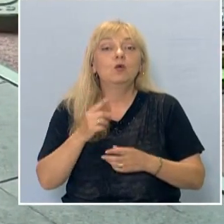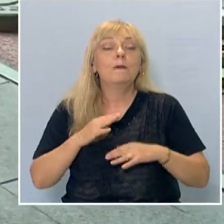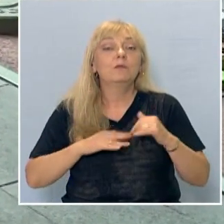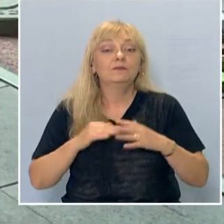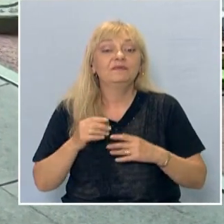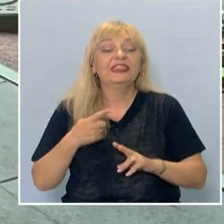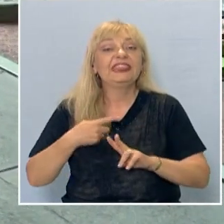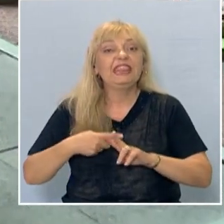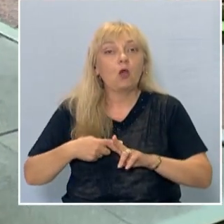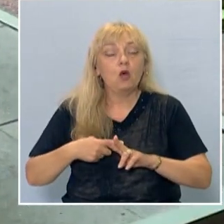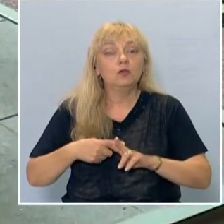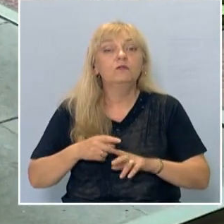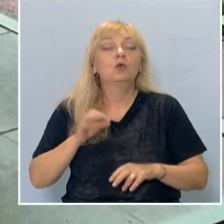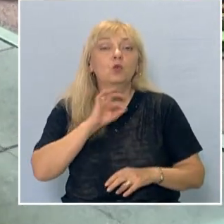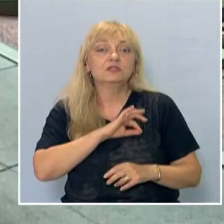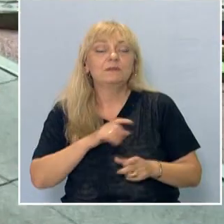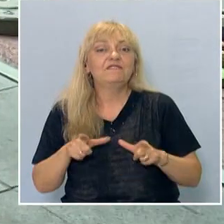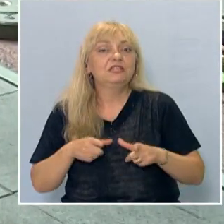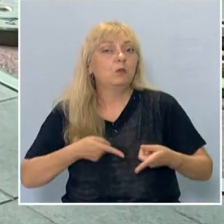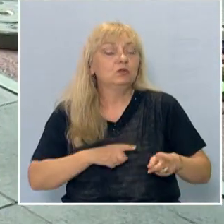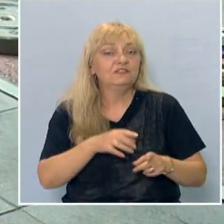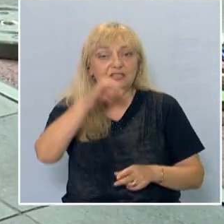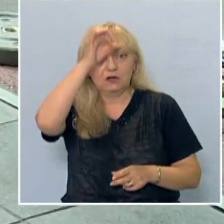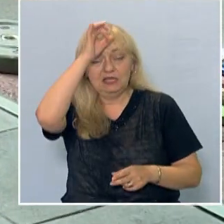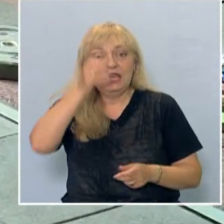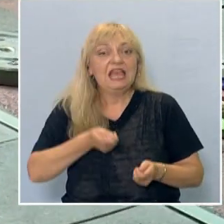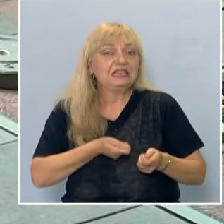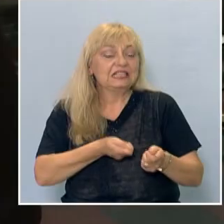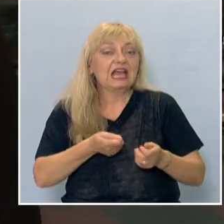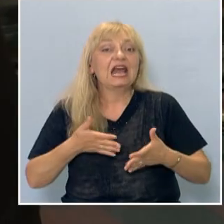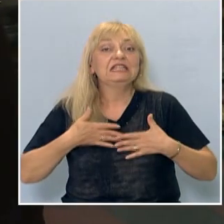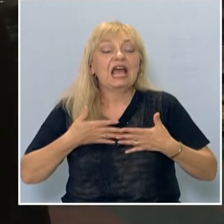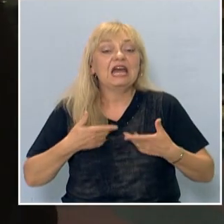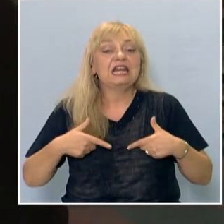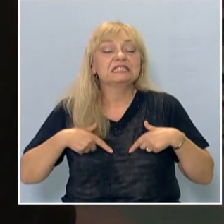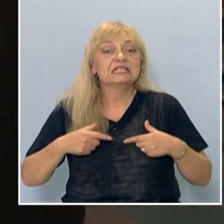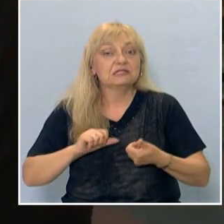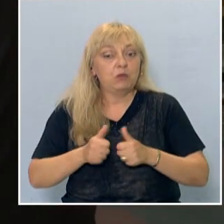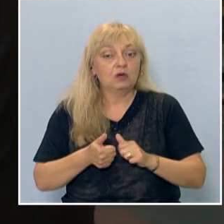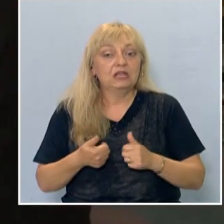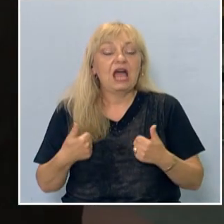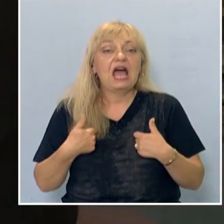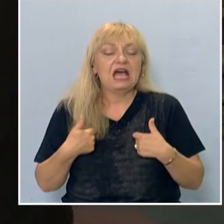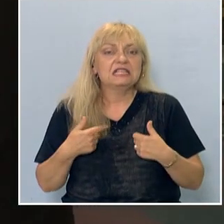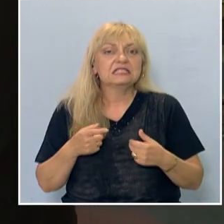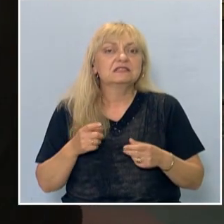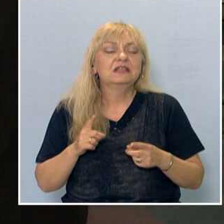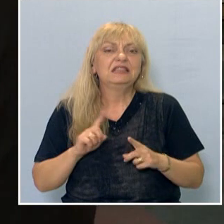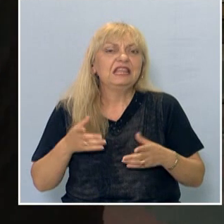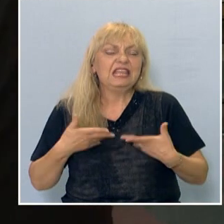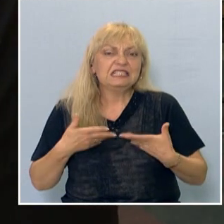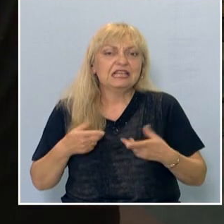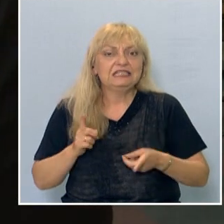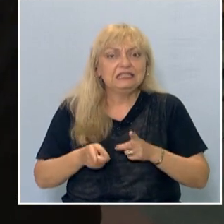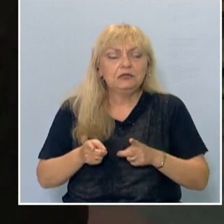Николов успява да мотивира учениците и да ги накара да харесат спорта. Аз в принцип не исках да тренирам, но в последствие ми